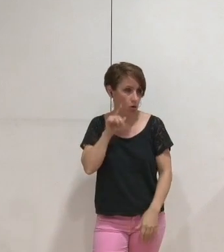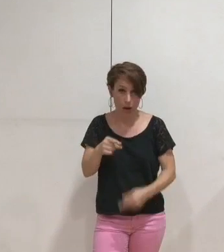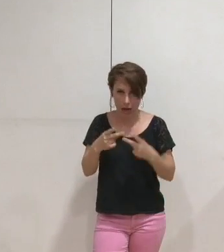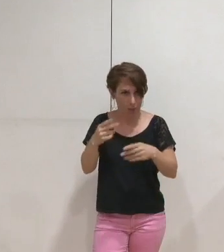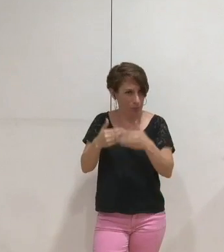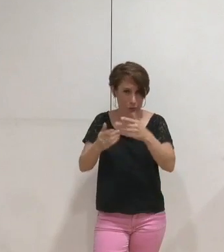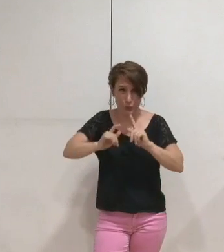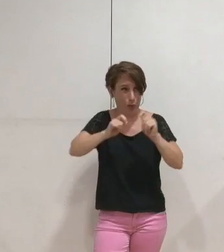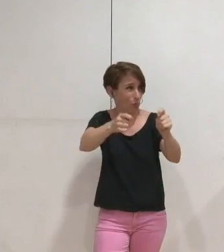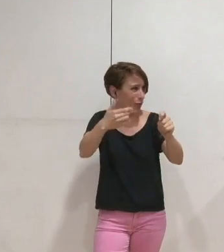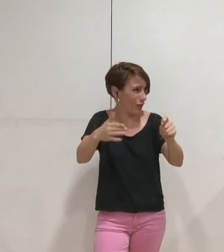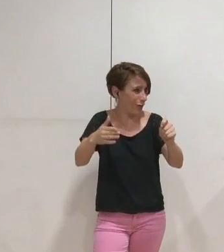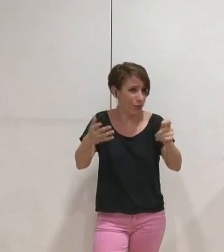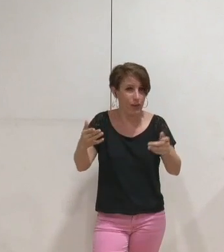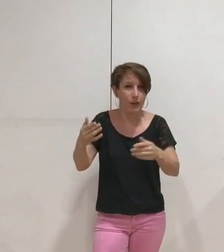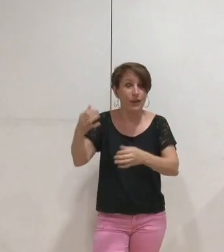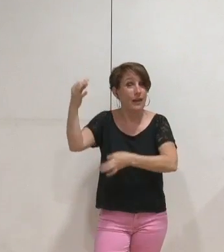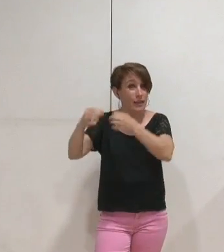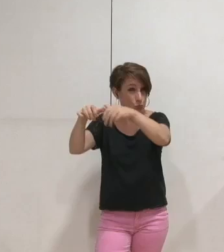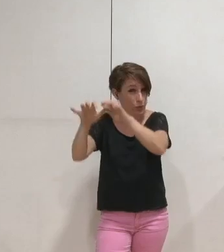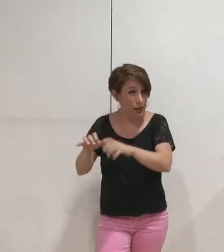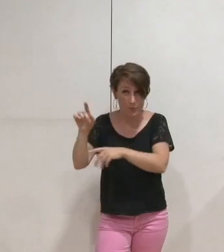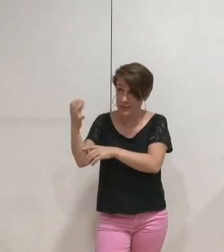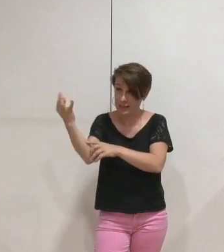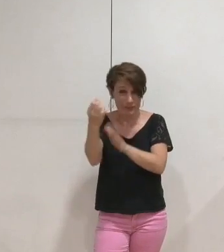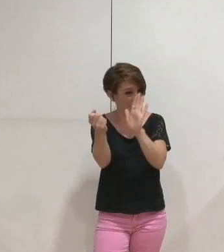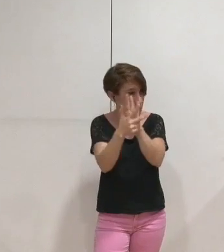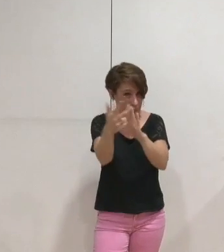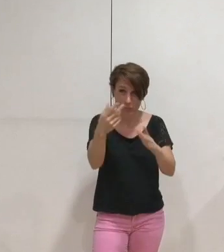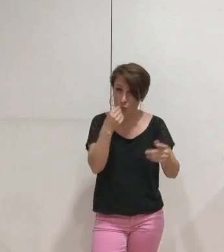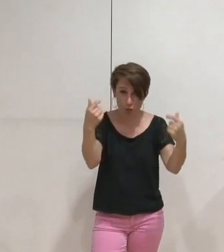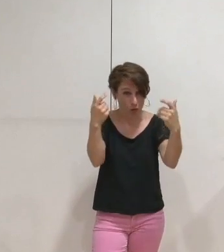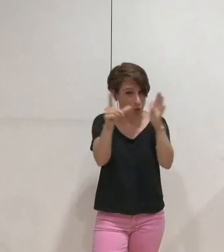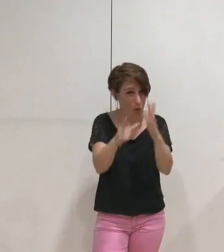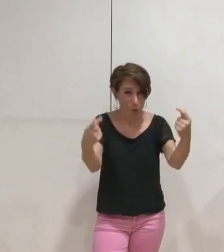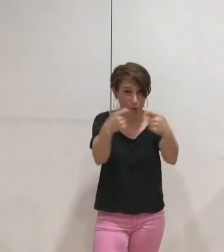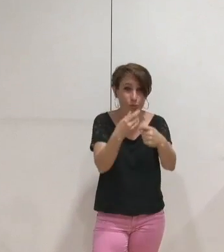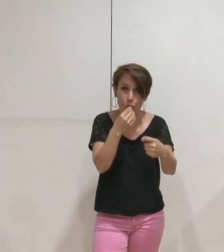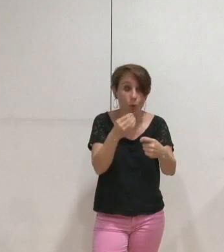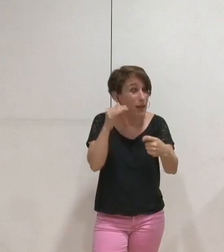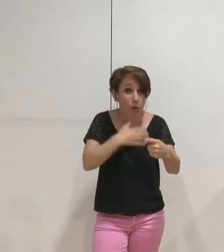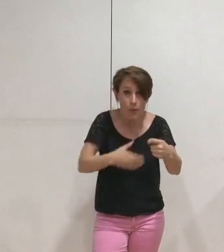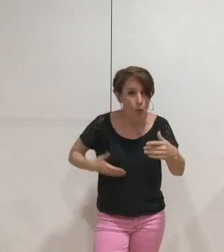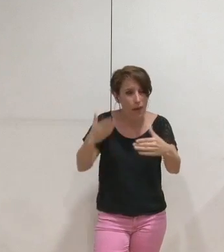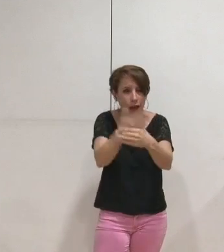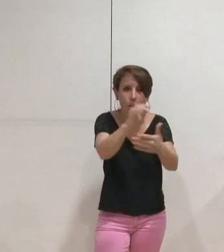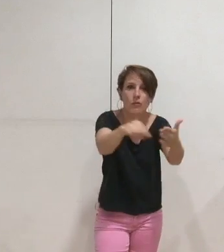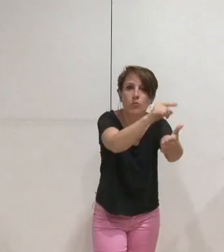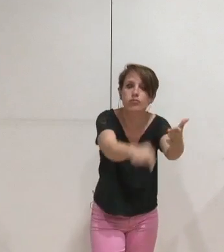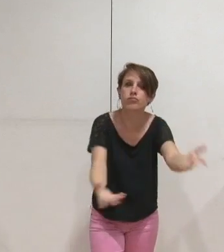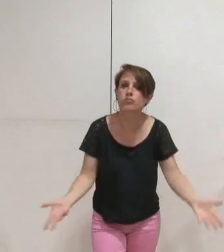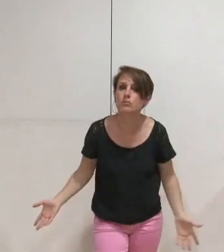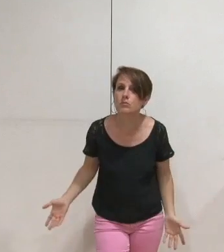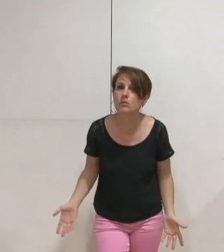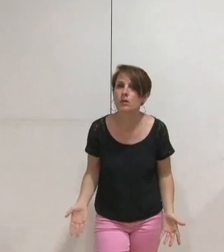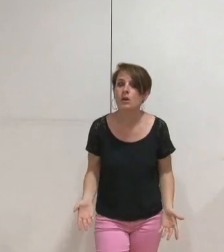je rappelle que le tribunal administratif au mois de mai 2015 a confirmé la légalité donc il y a un petit sujet malgré tout quoi qu'on pense en